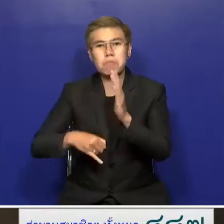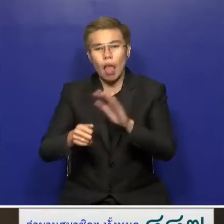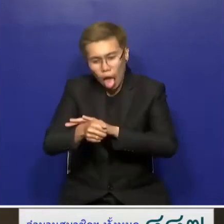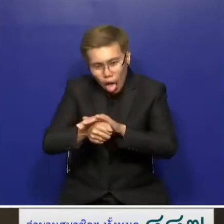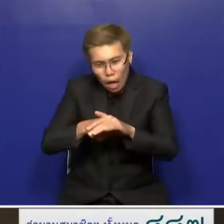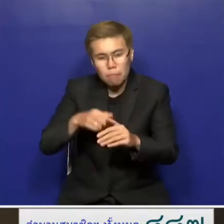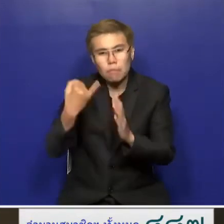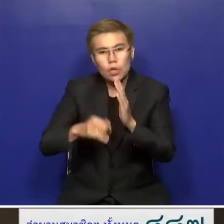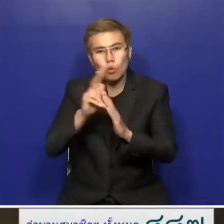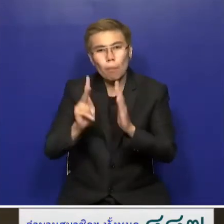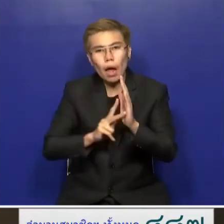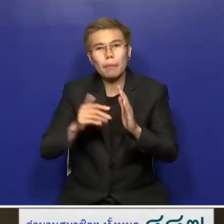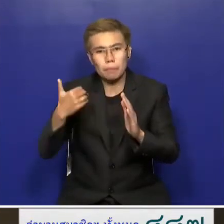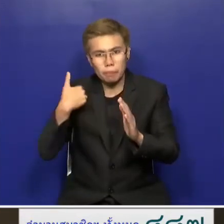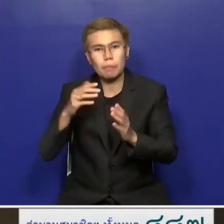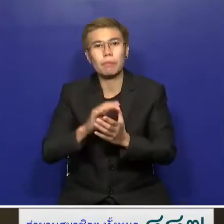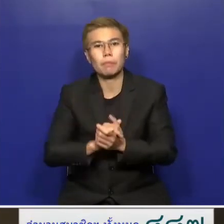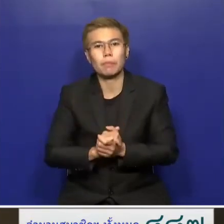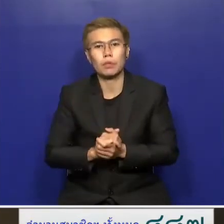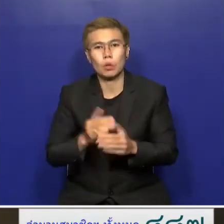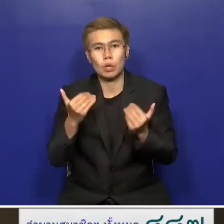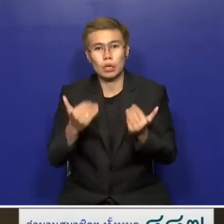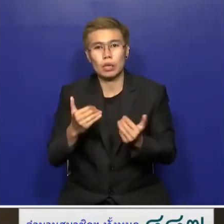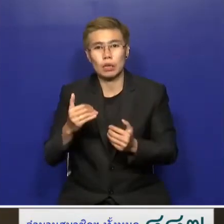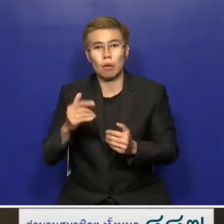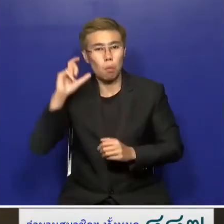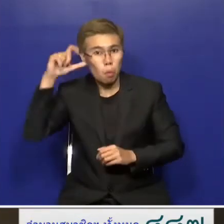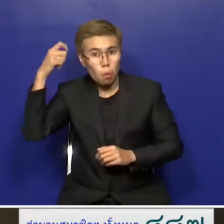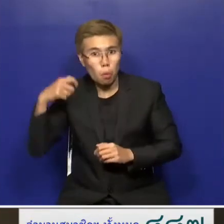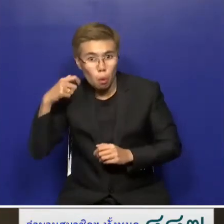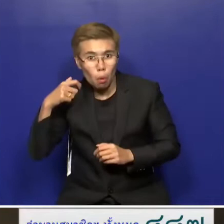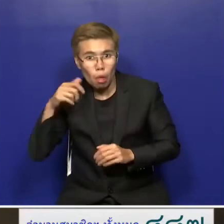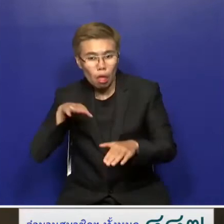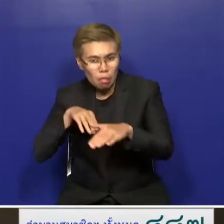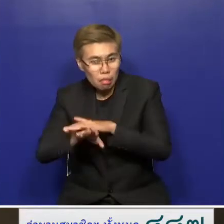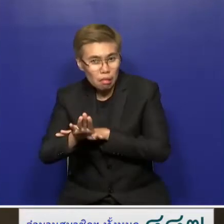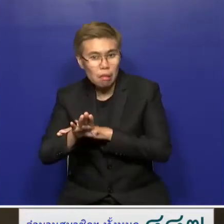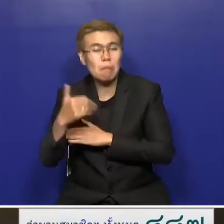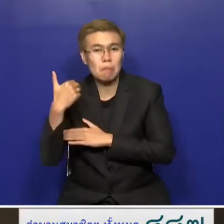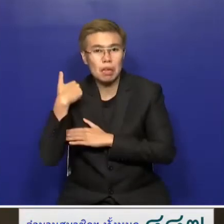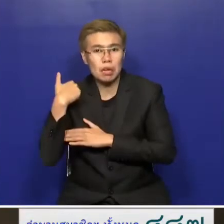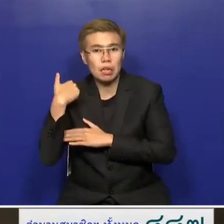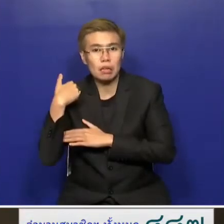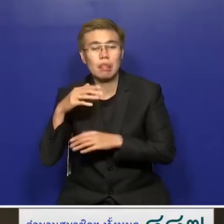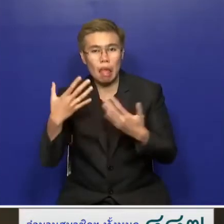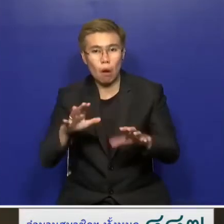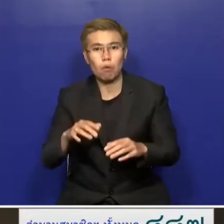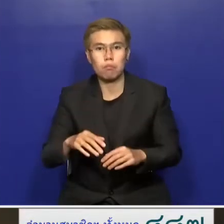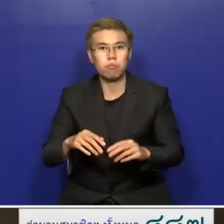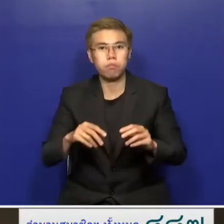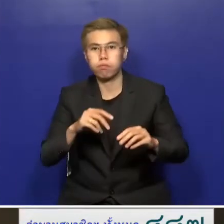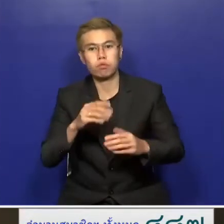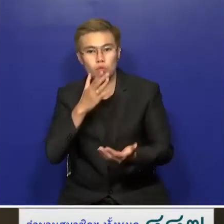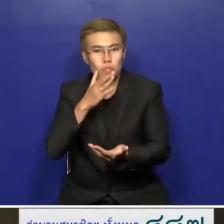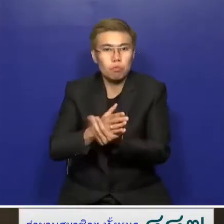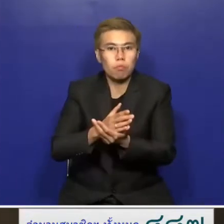ัจะทำให้แรงงานต่างด้าเนี่ยหนีนะคะแล้วก็ไม่สามารถทจะควบคุมได้เพราว่า